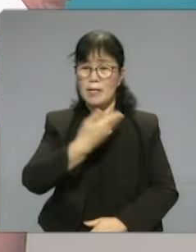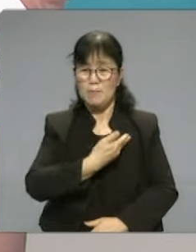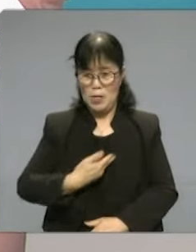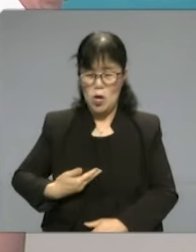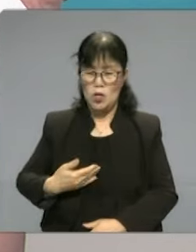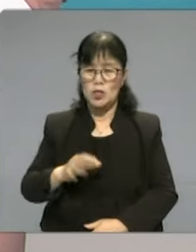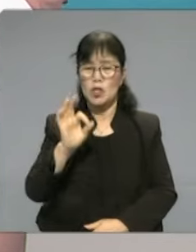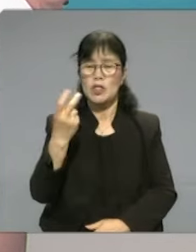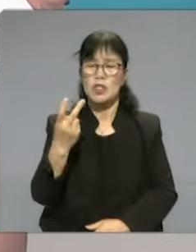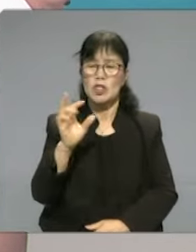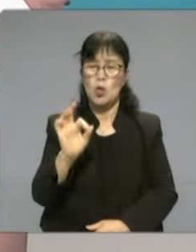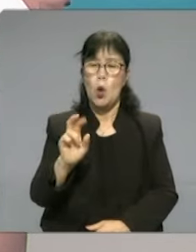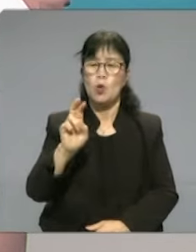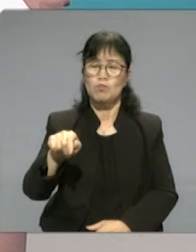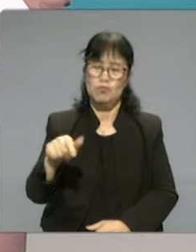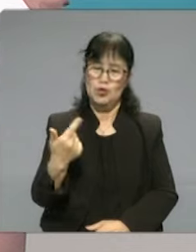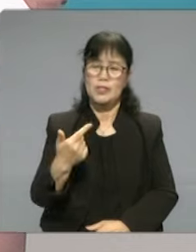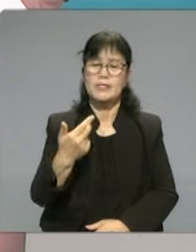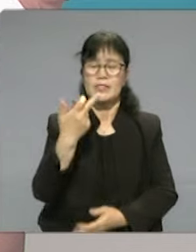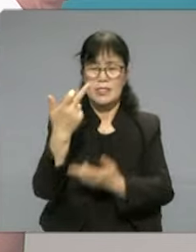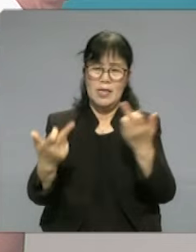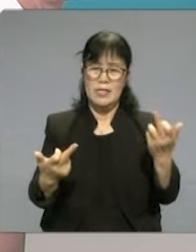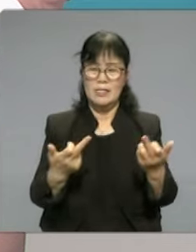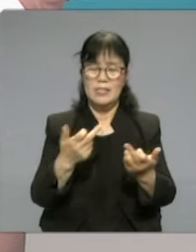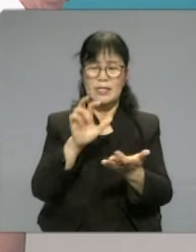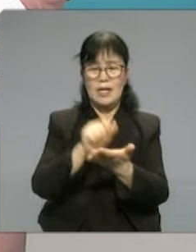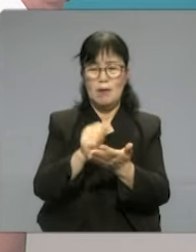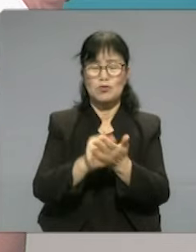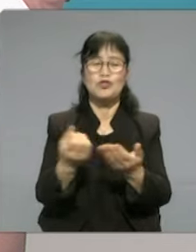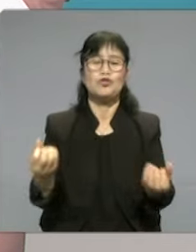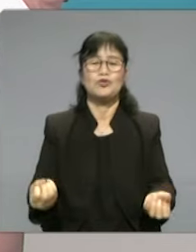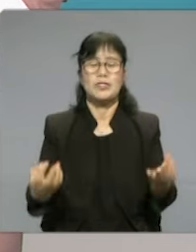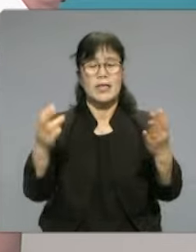산나물 축제가 사흘 동안 열립니다 문정진